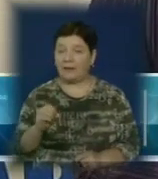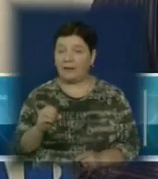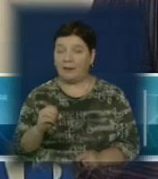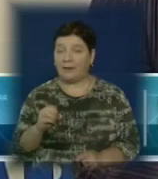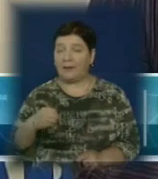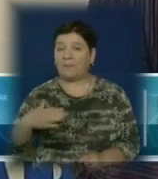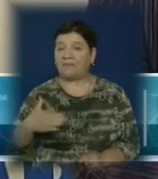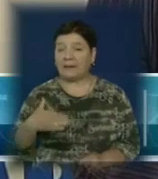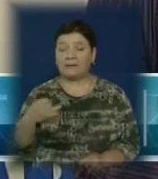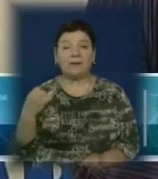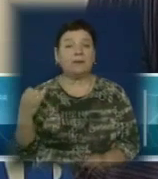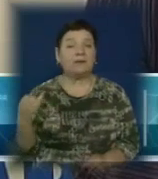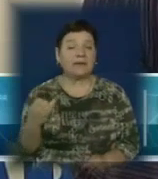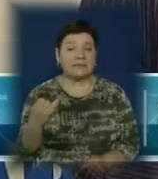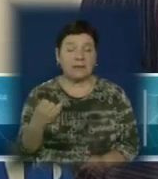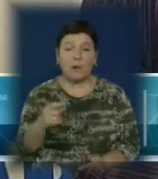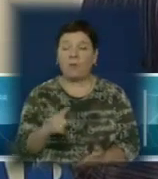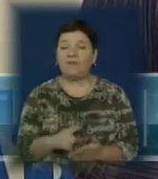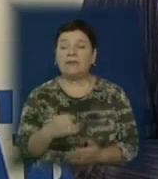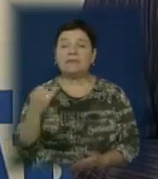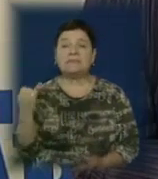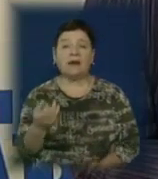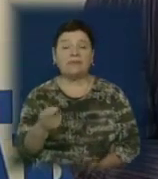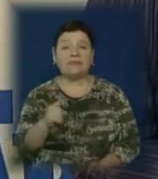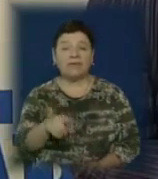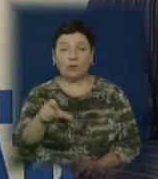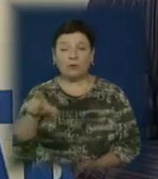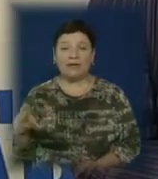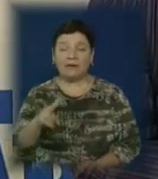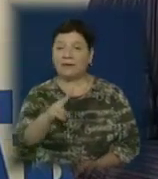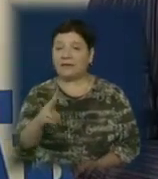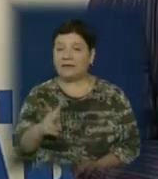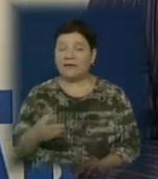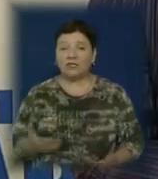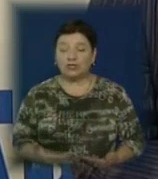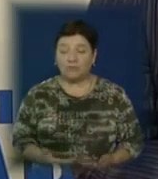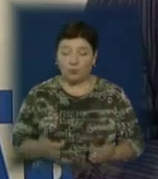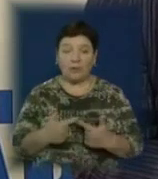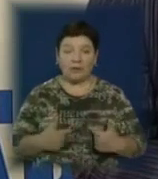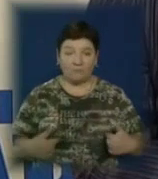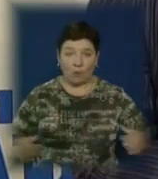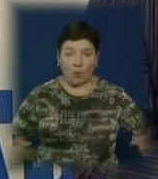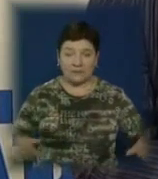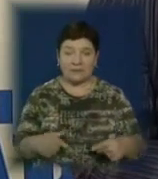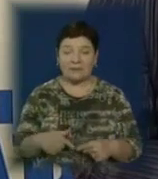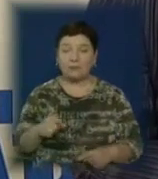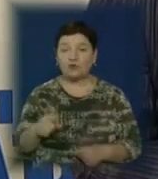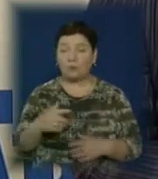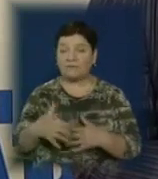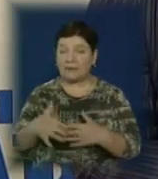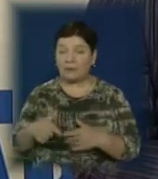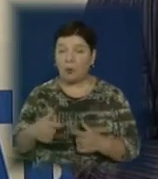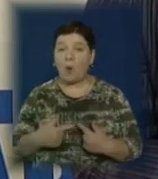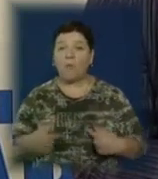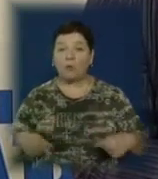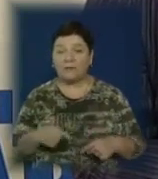приватний інтерес, і він має цікавити тих людей, які живуть в околицях або безпосередньо у цьому населеному пункті, тому